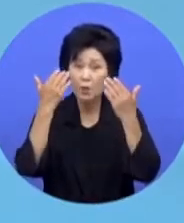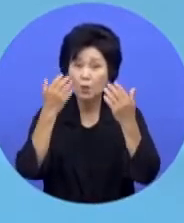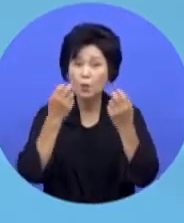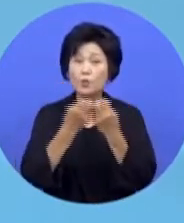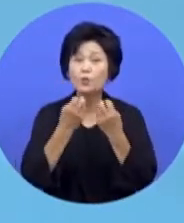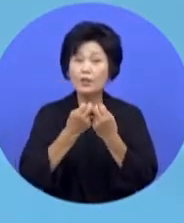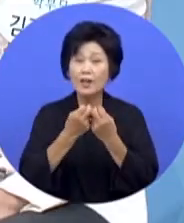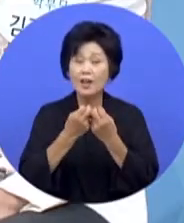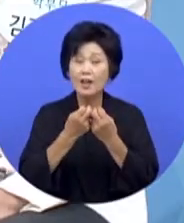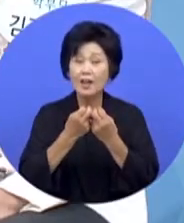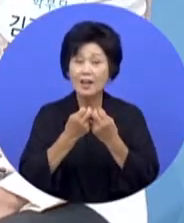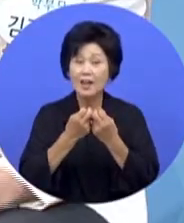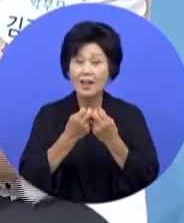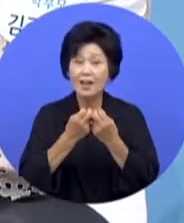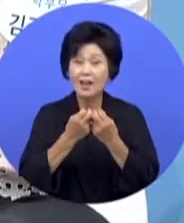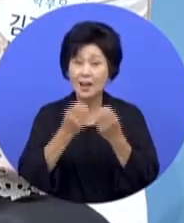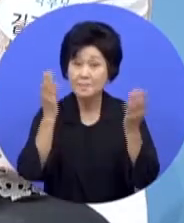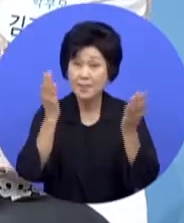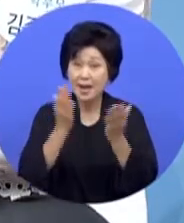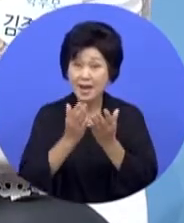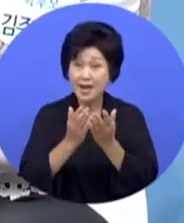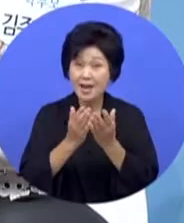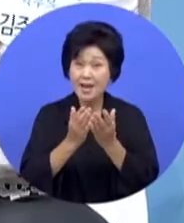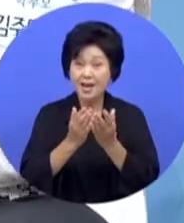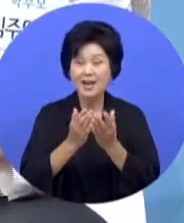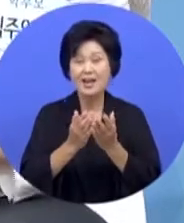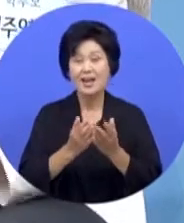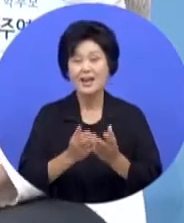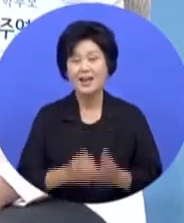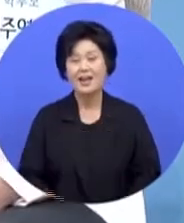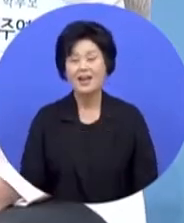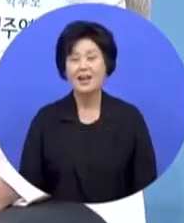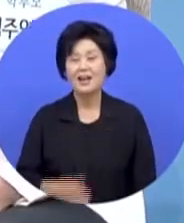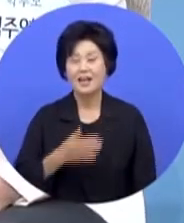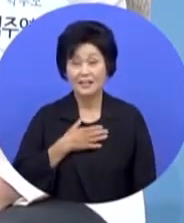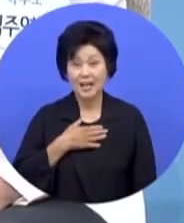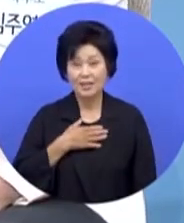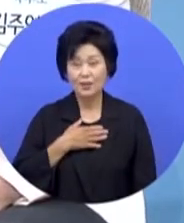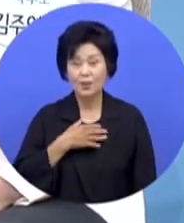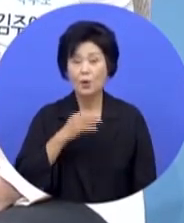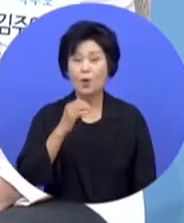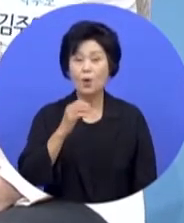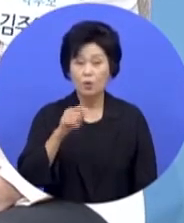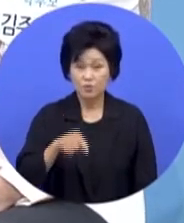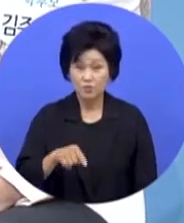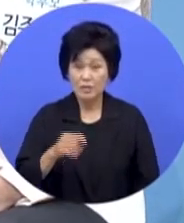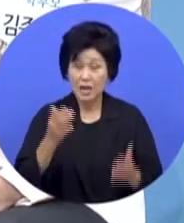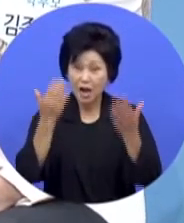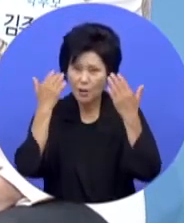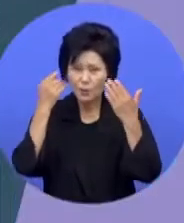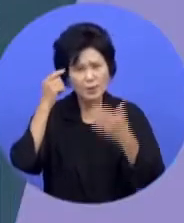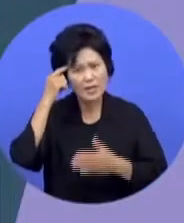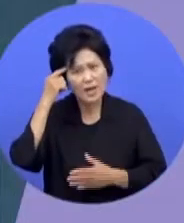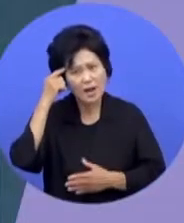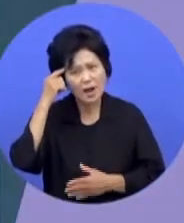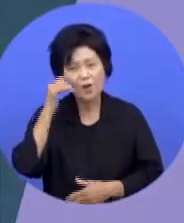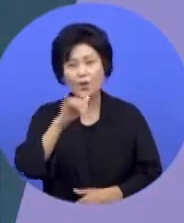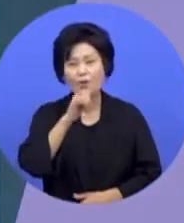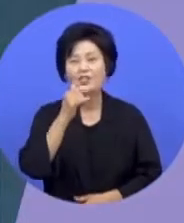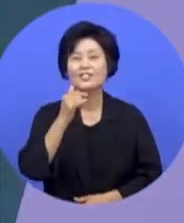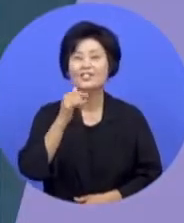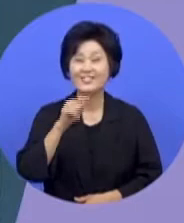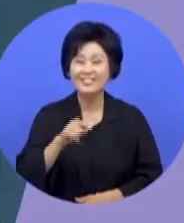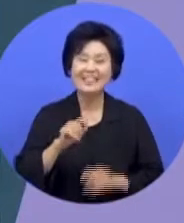맞았을까요? 네, 저 역시도 사실 딱히 SOT를 딱 두고 있었던 건 아니었어요. 그런데 너무 감사하게